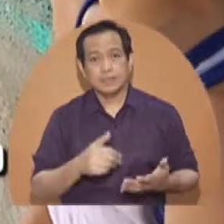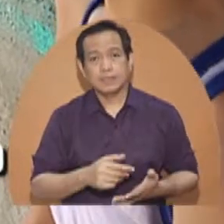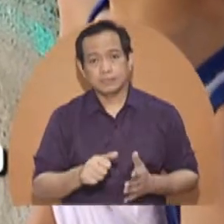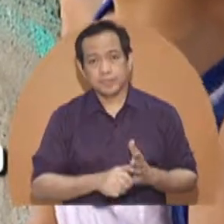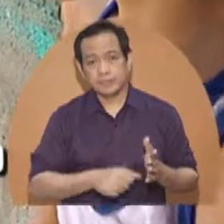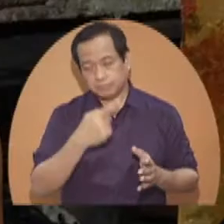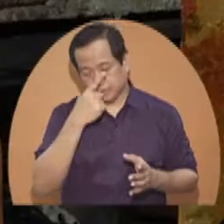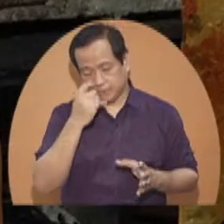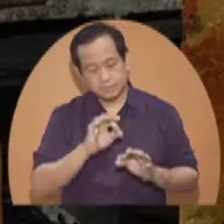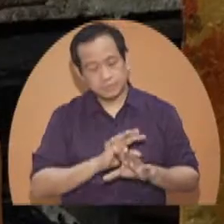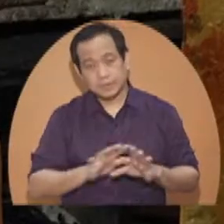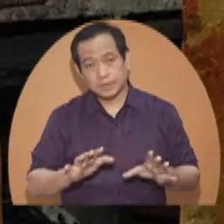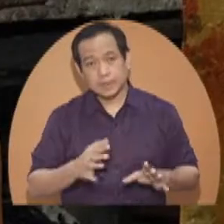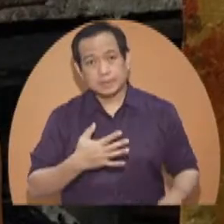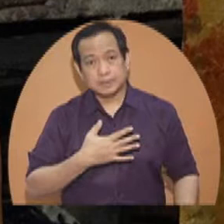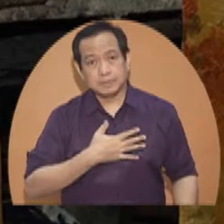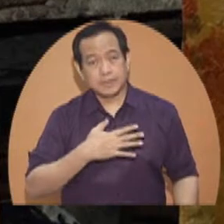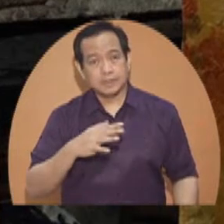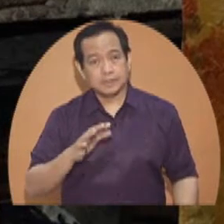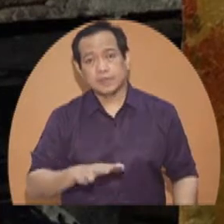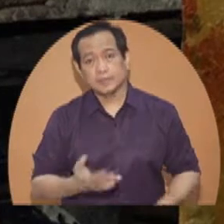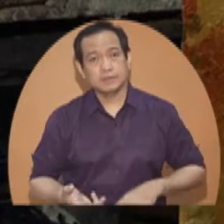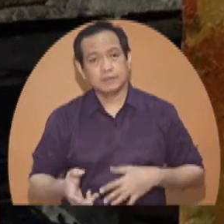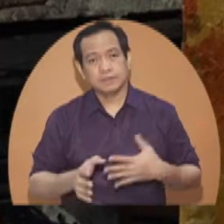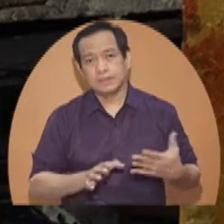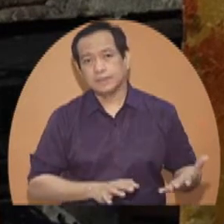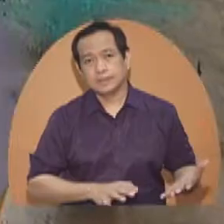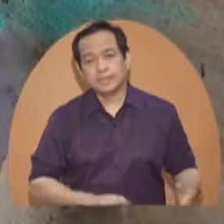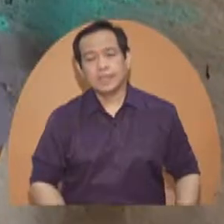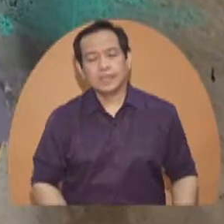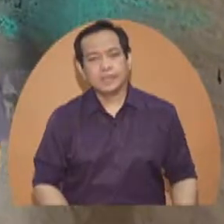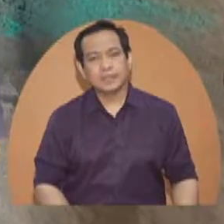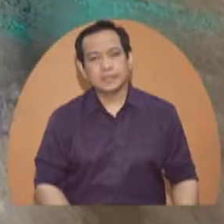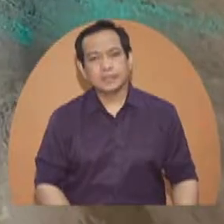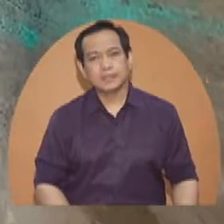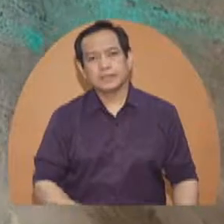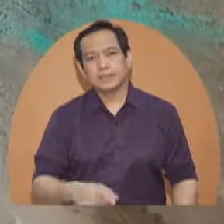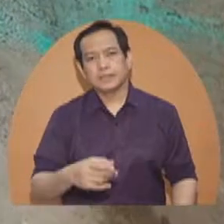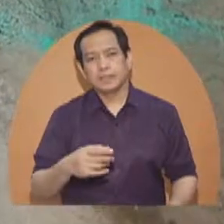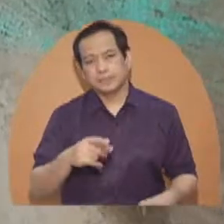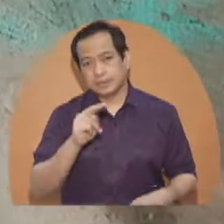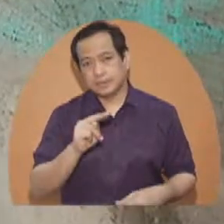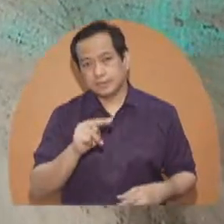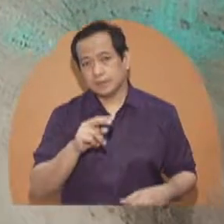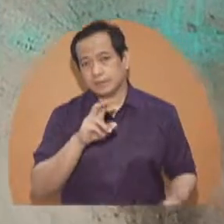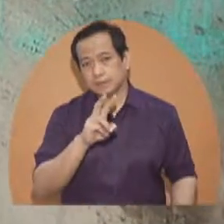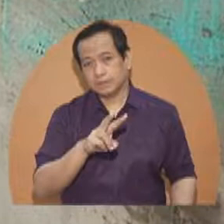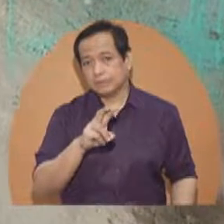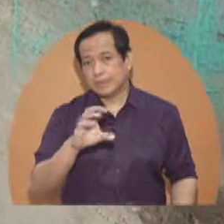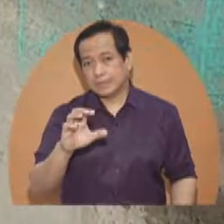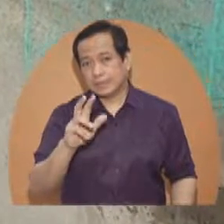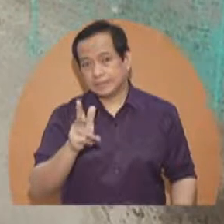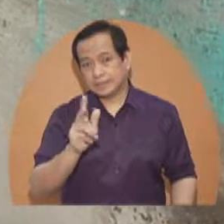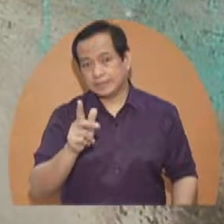po. Kung hindi operahan, hindi magtagal ng buhay niya po. Hanggang 40 lang po, sabi ng doktor. Ang problema po, ma'am, 230,000